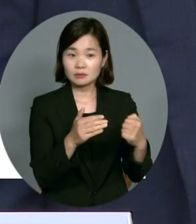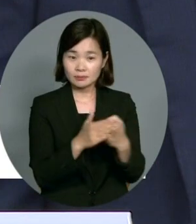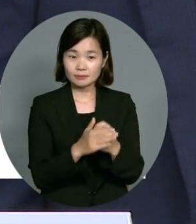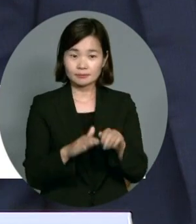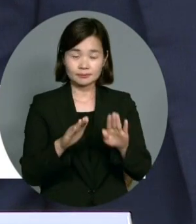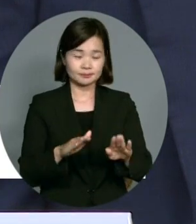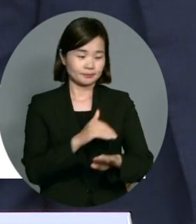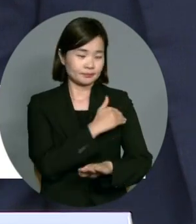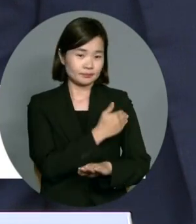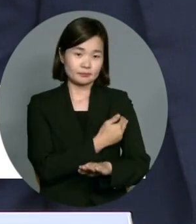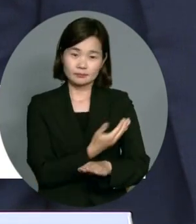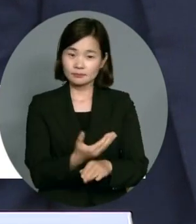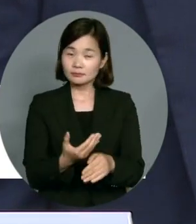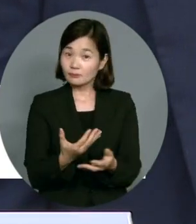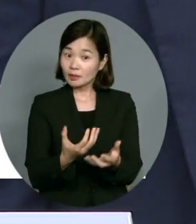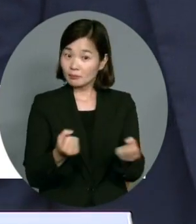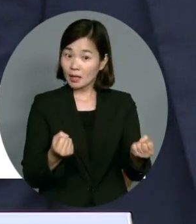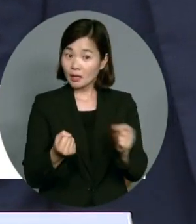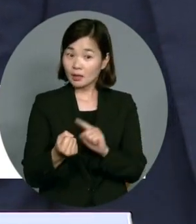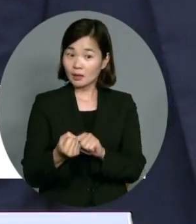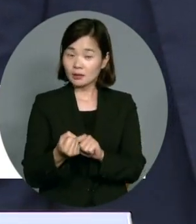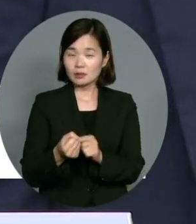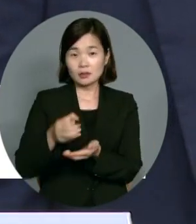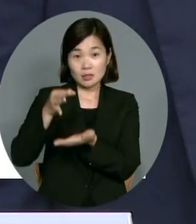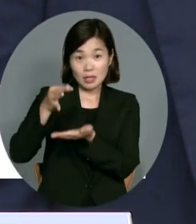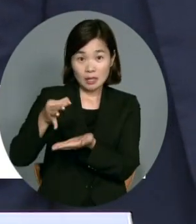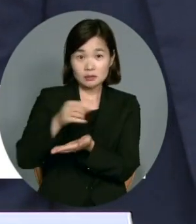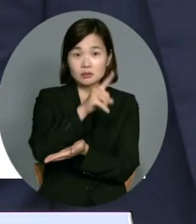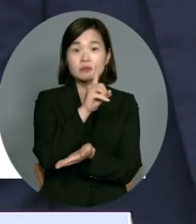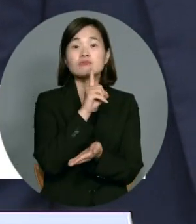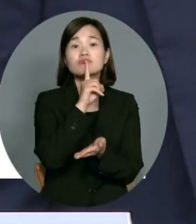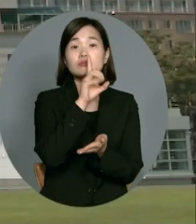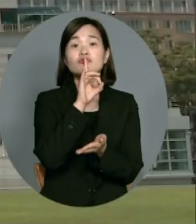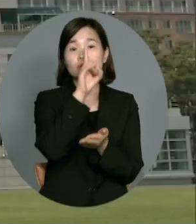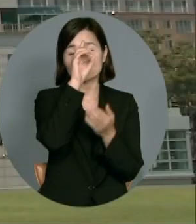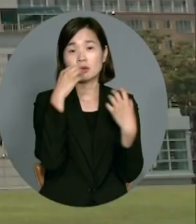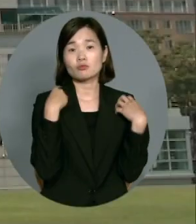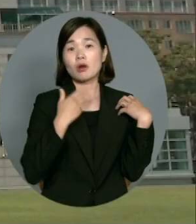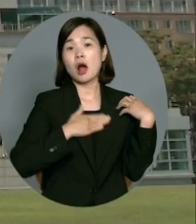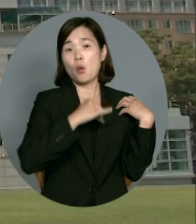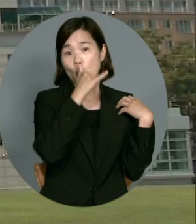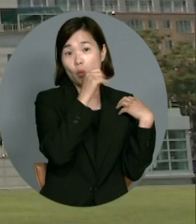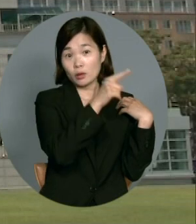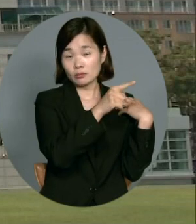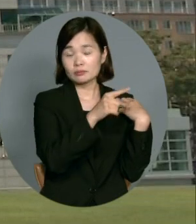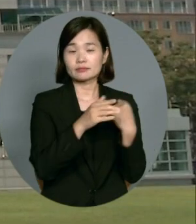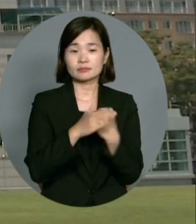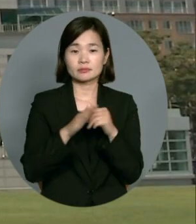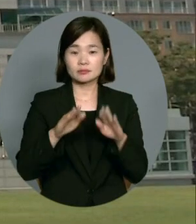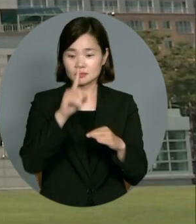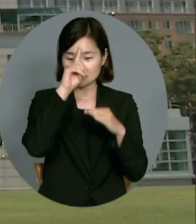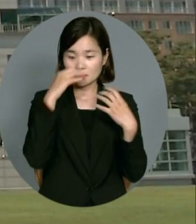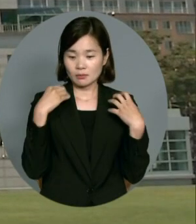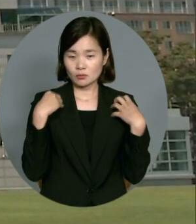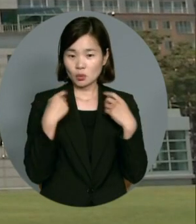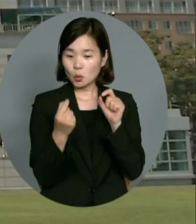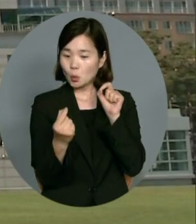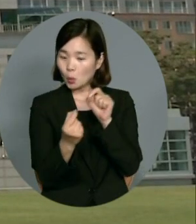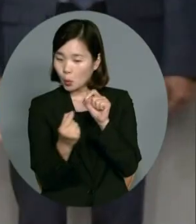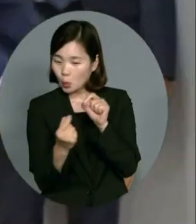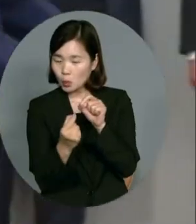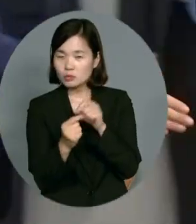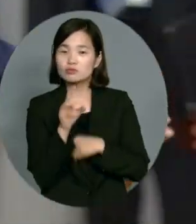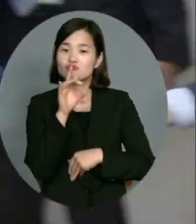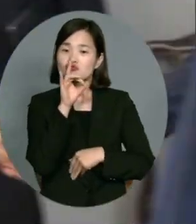물론 이러한 분권의 가치는 조항도 알고 있습니다. 정부는 조만간 지방시대위원회를